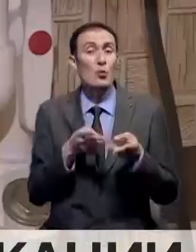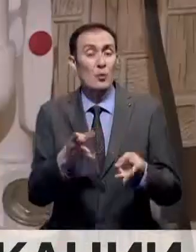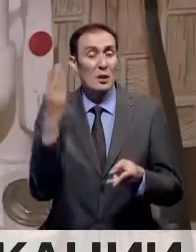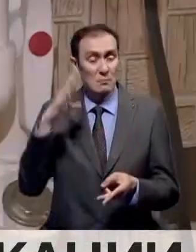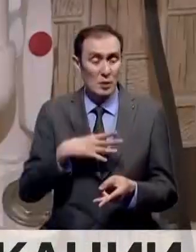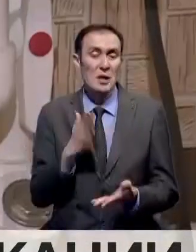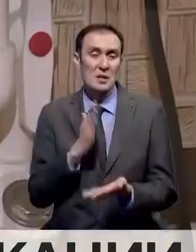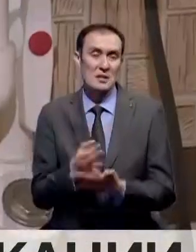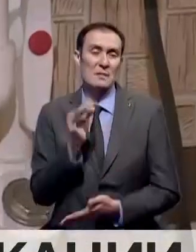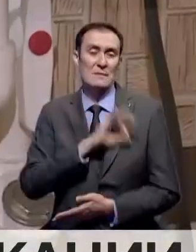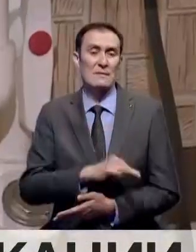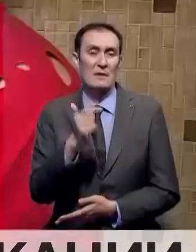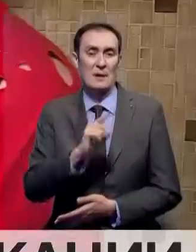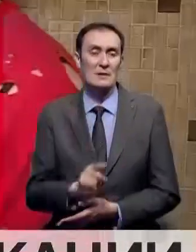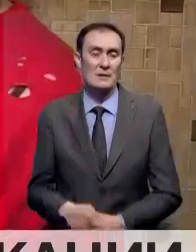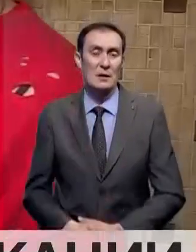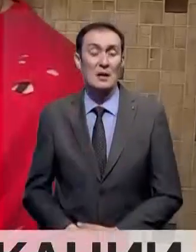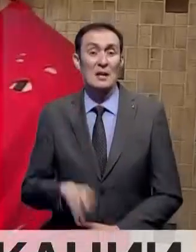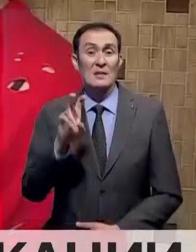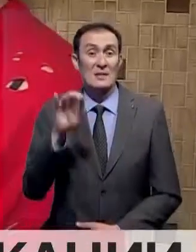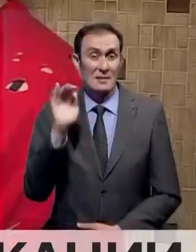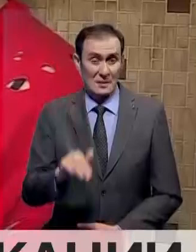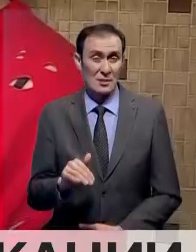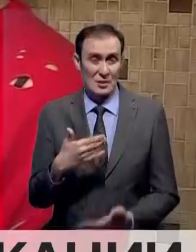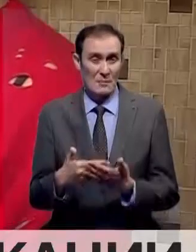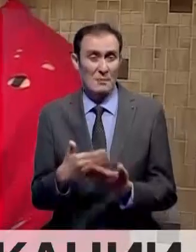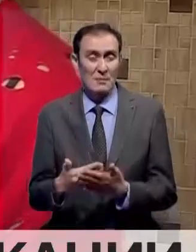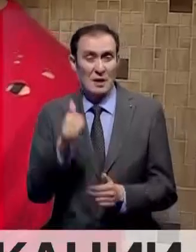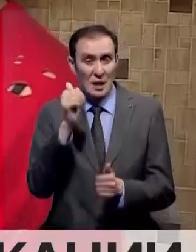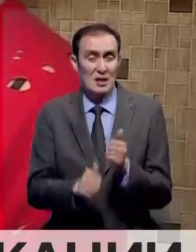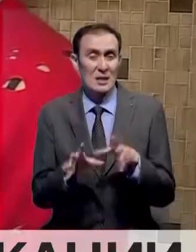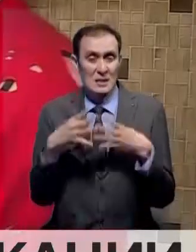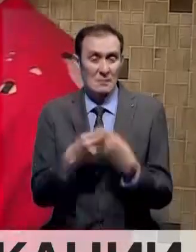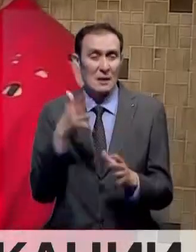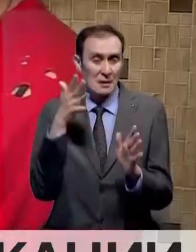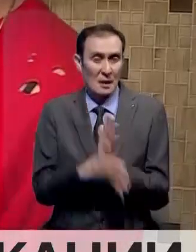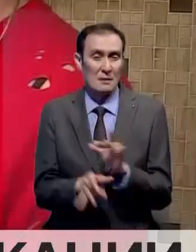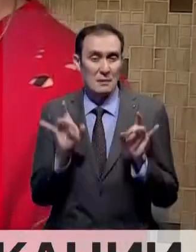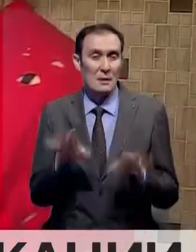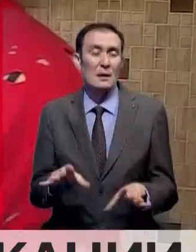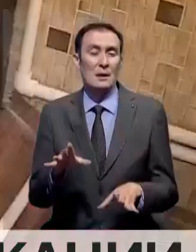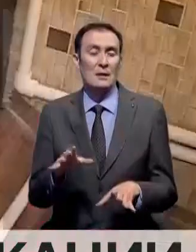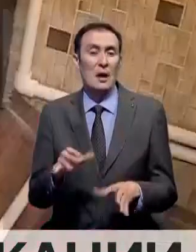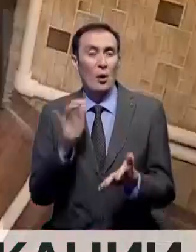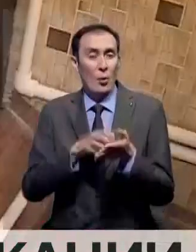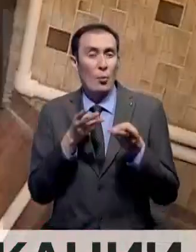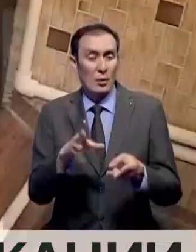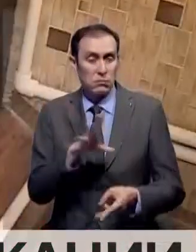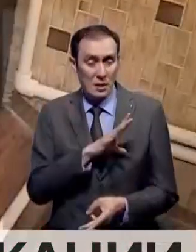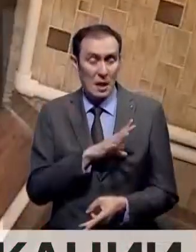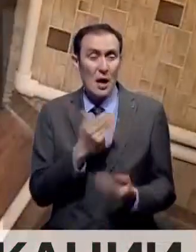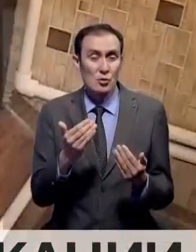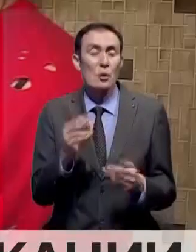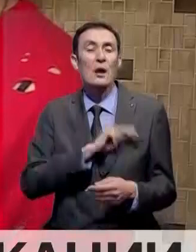уже оценила преимущество газификации по 200 тысяч грубо говоря каждая семья тратит на Новый год помимо этого